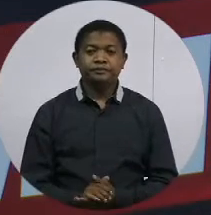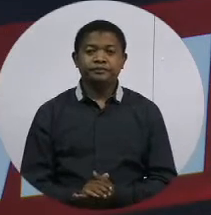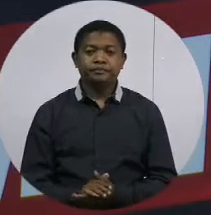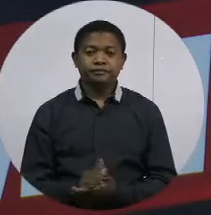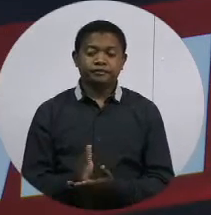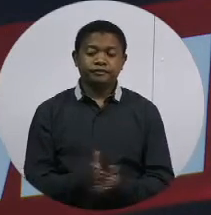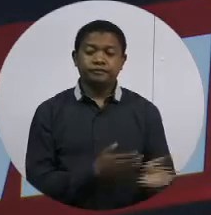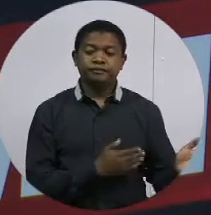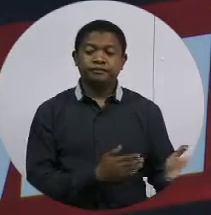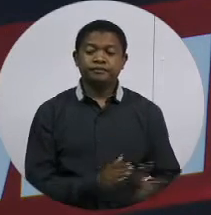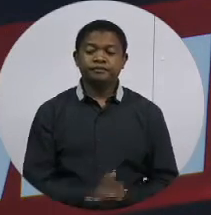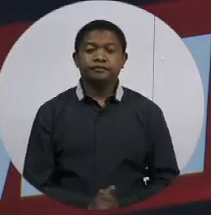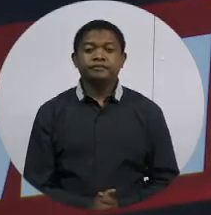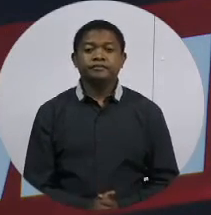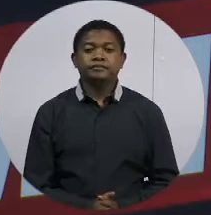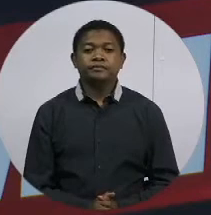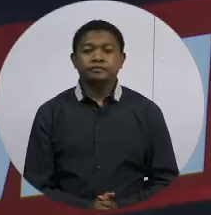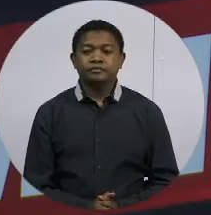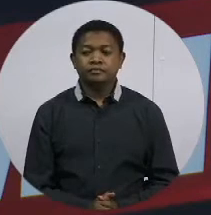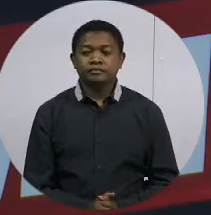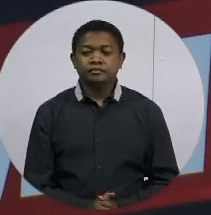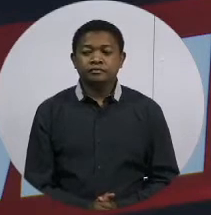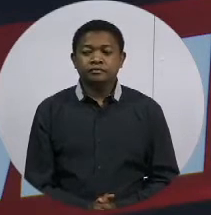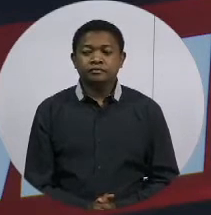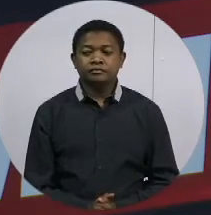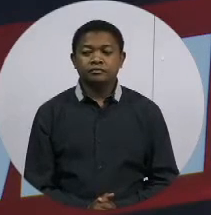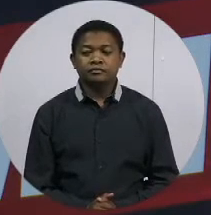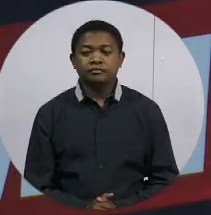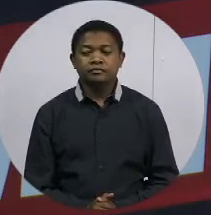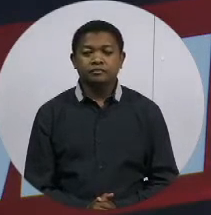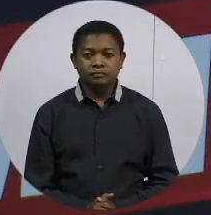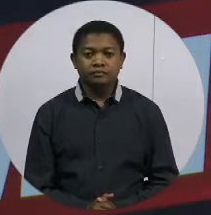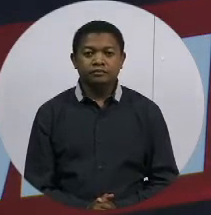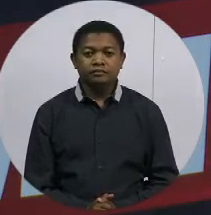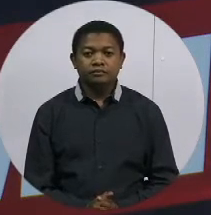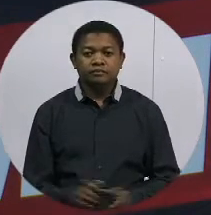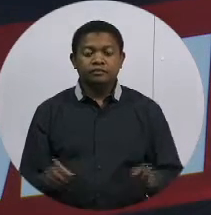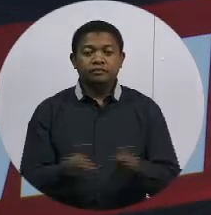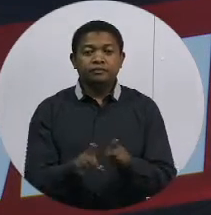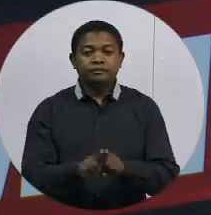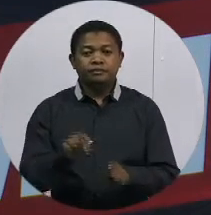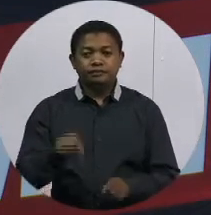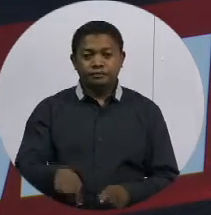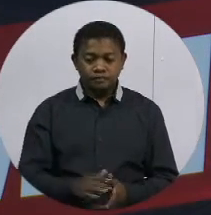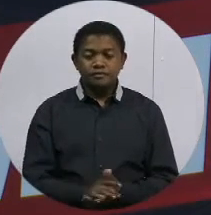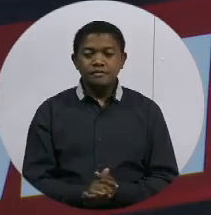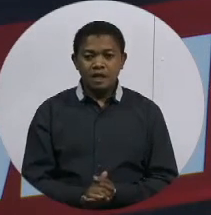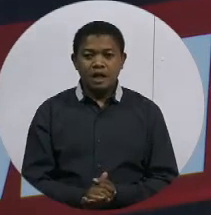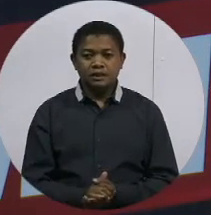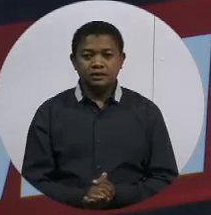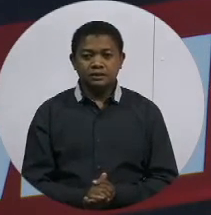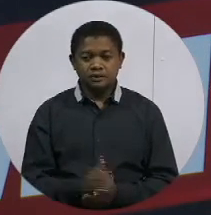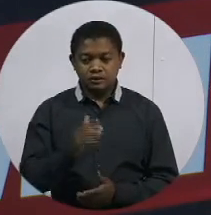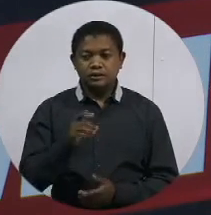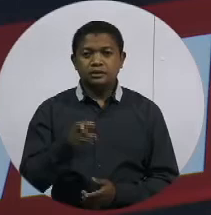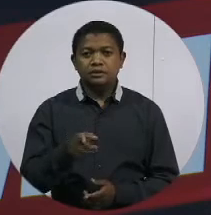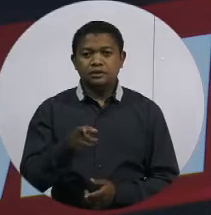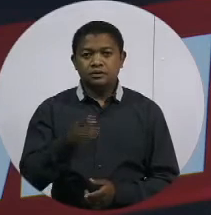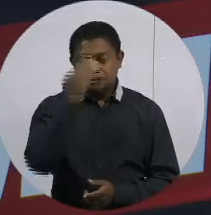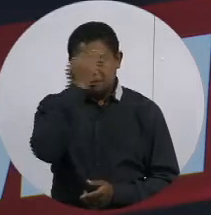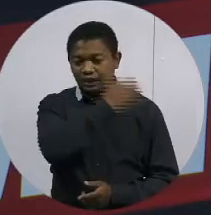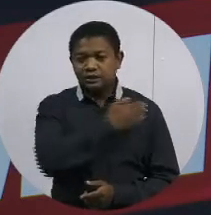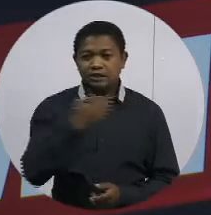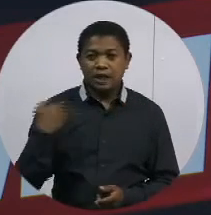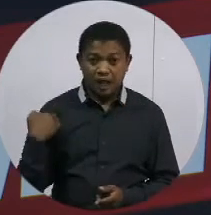fa efa nanomana toerana manokana eny amin'ny cimetière Anjanahary andraisana ireo razana tsy afaka mivoaka ny faritra